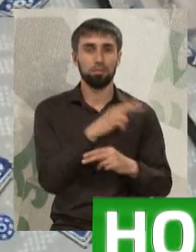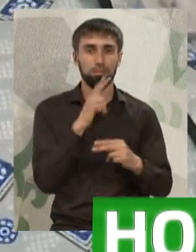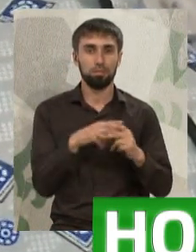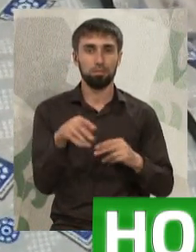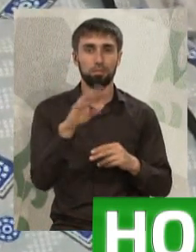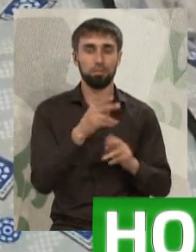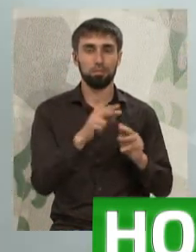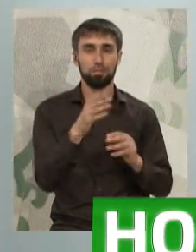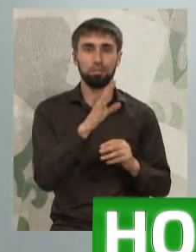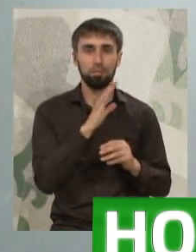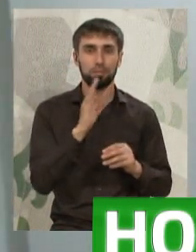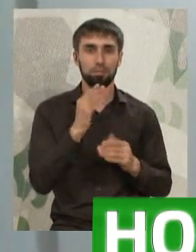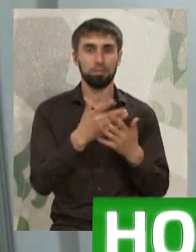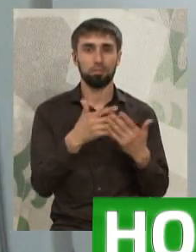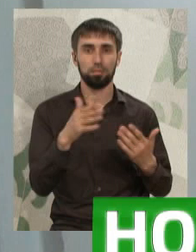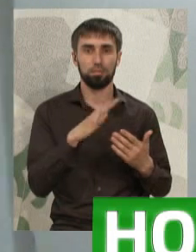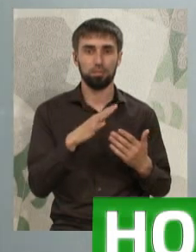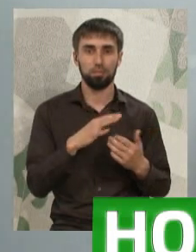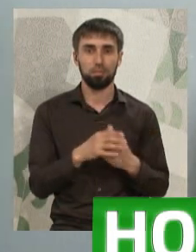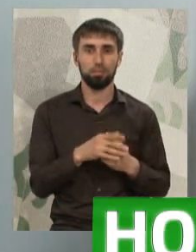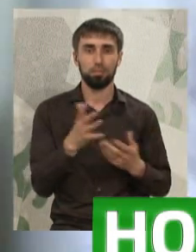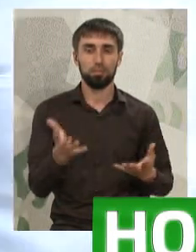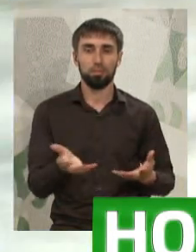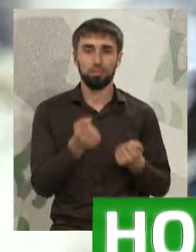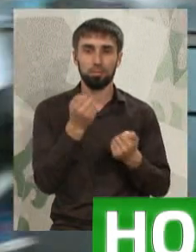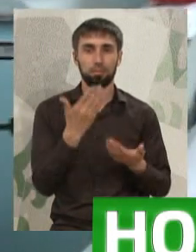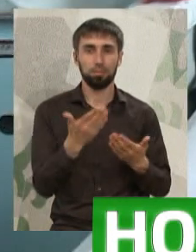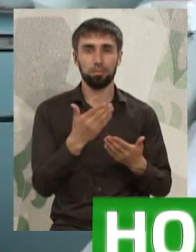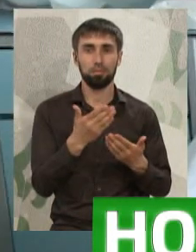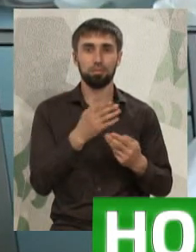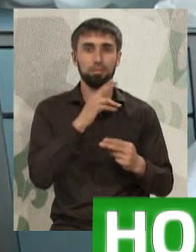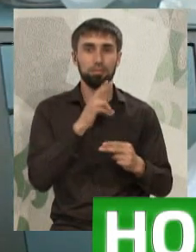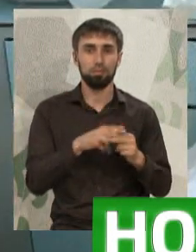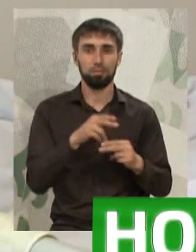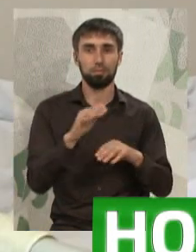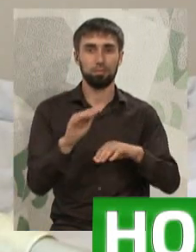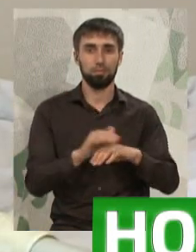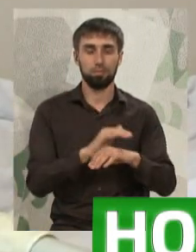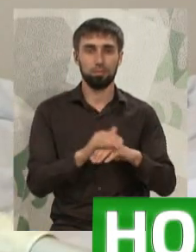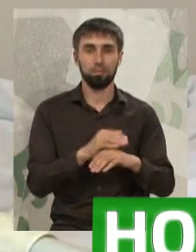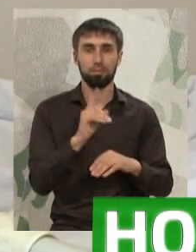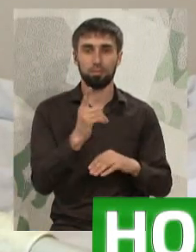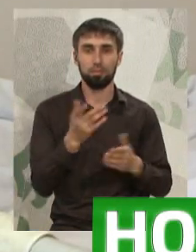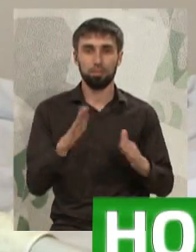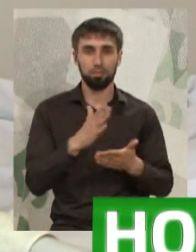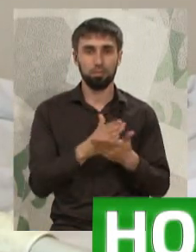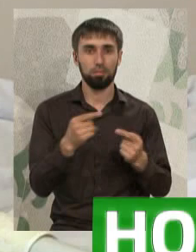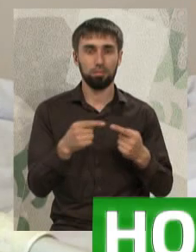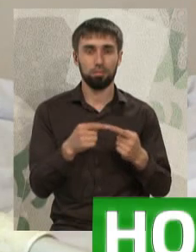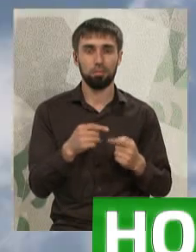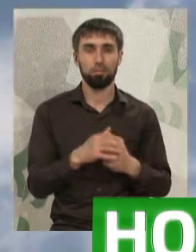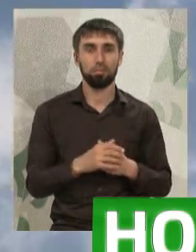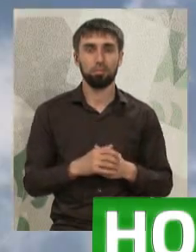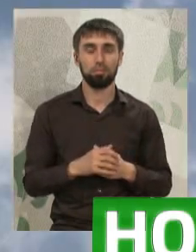Этих женщин каждый называет по-разному. Спасательницы или сестры милосердия. Но одно остается точным. Они выполняют благородную